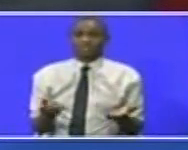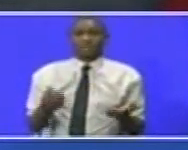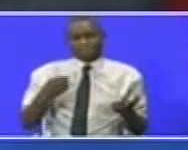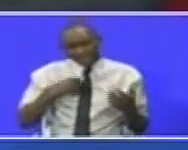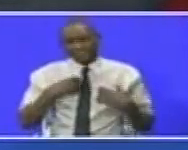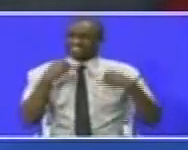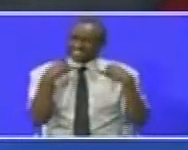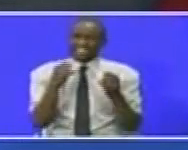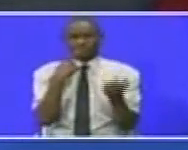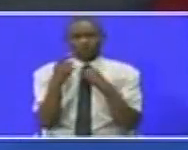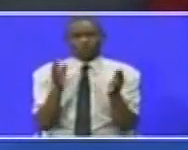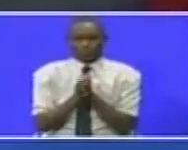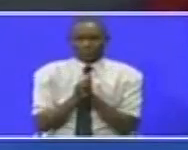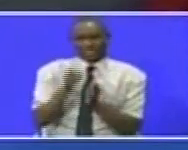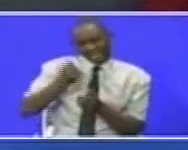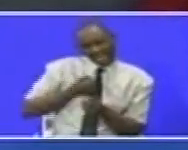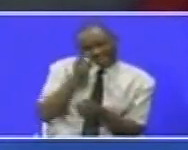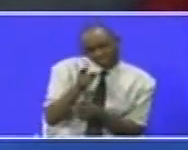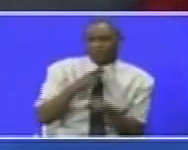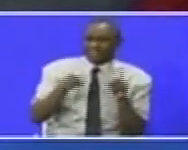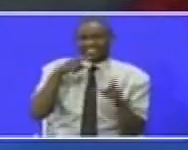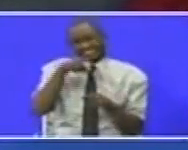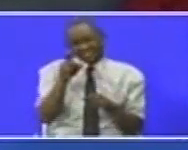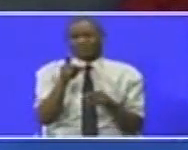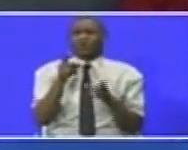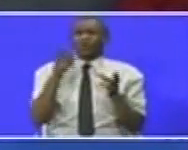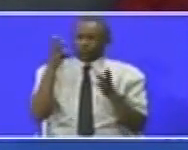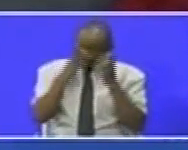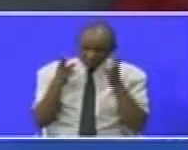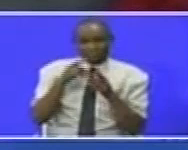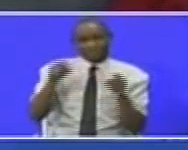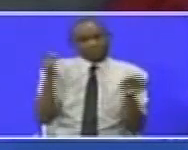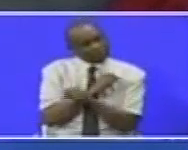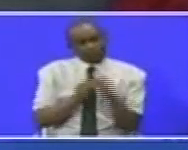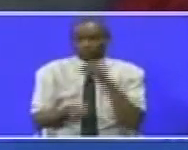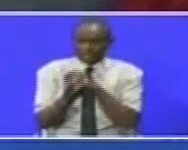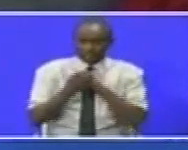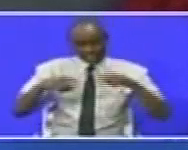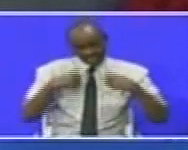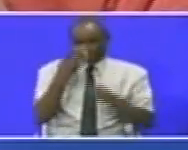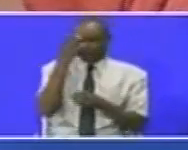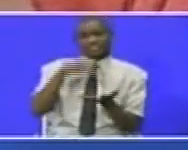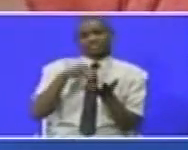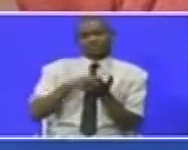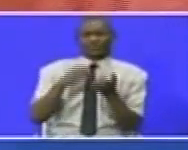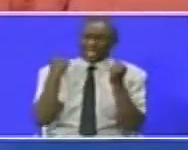Nilijaribu kuzungumza na Fartun lakini alikuwa taabani, hakuweza kujieleza kutokana na hali yake.